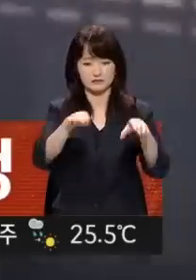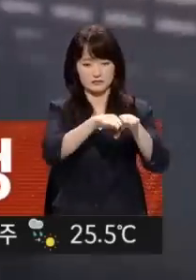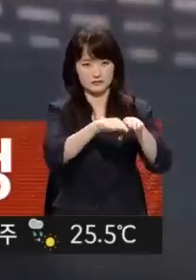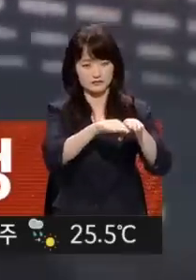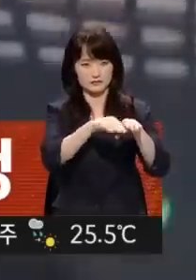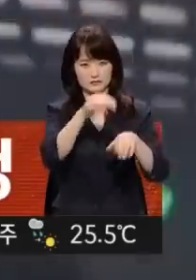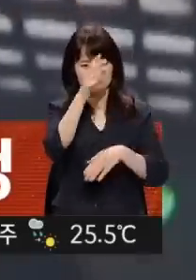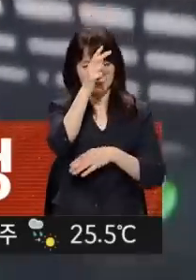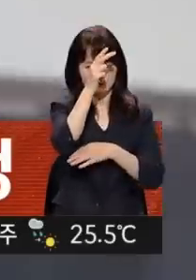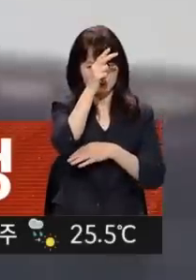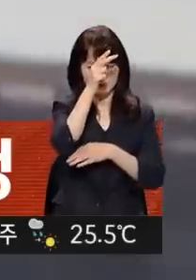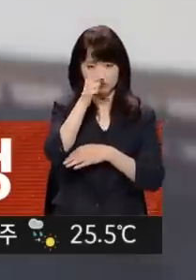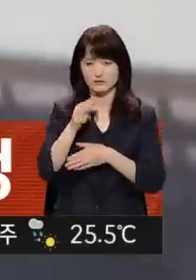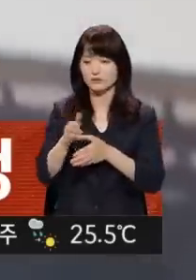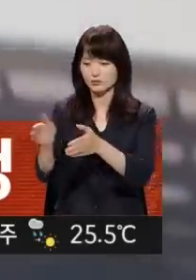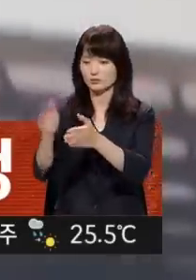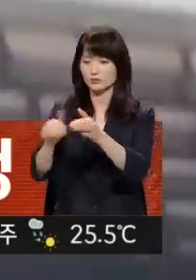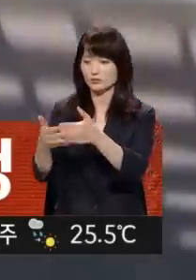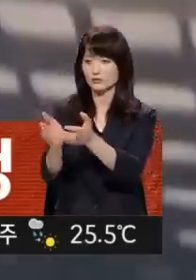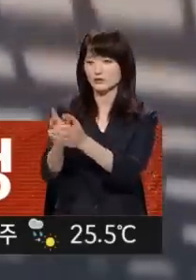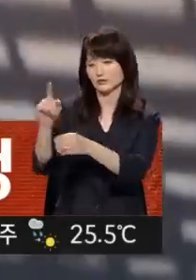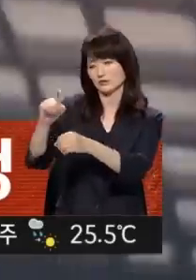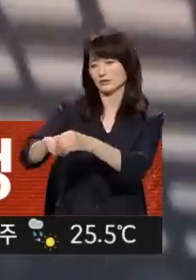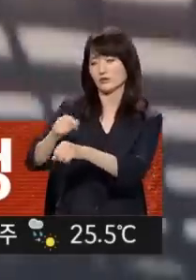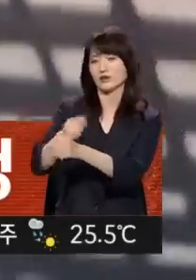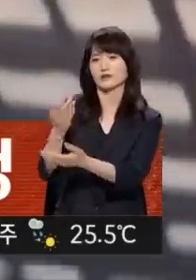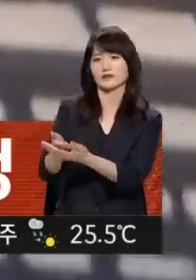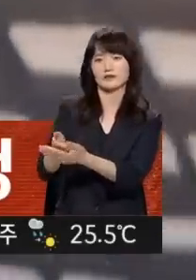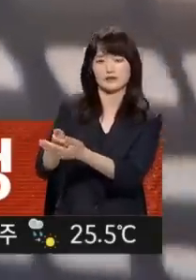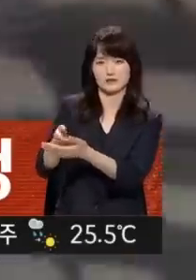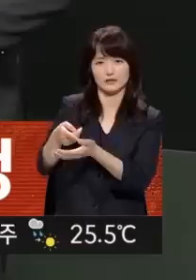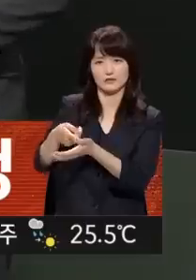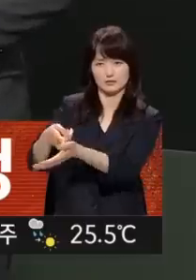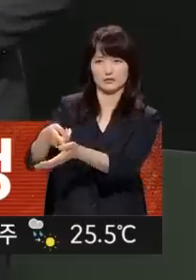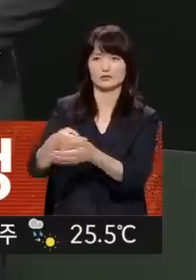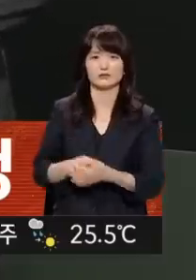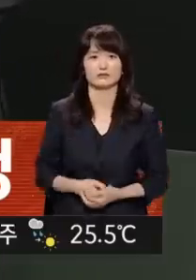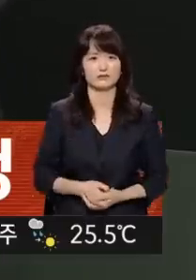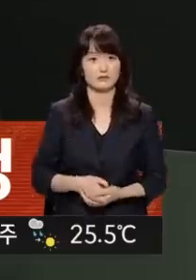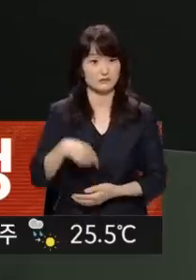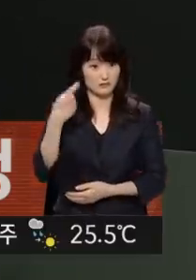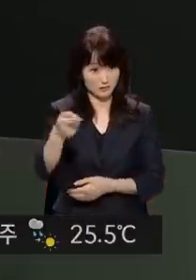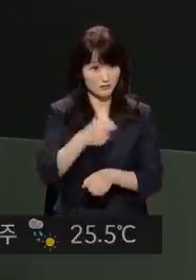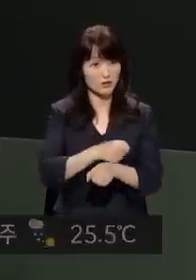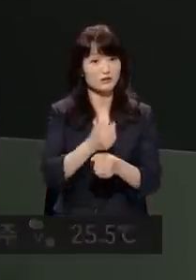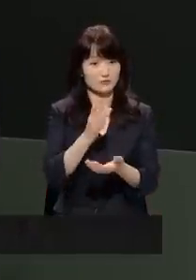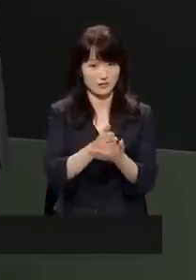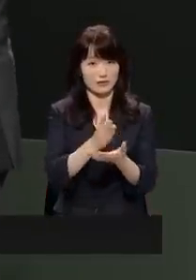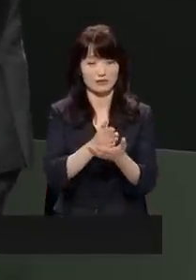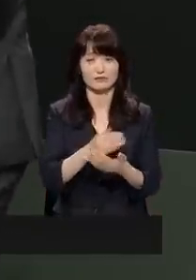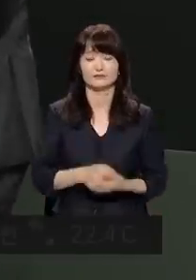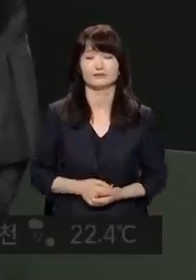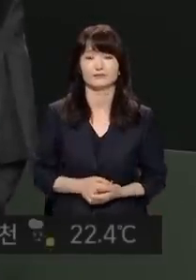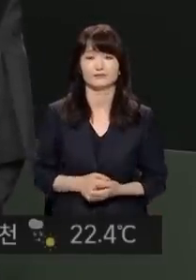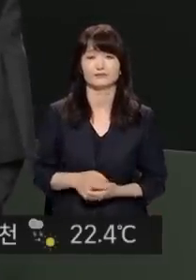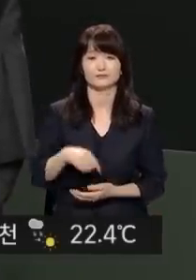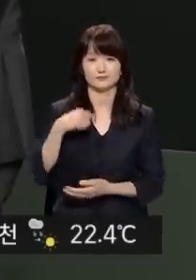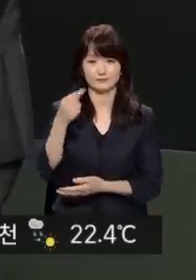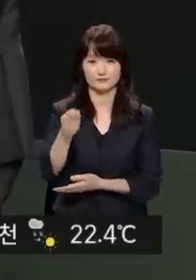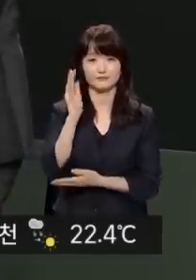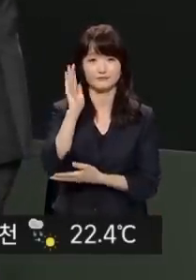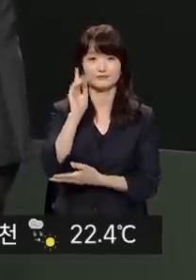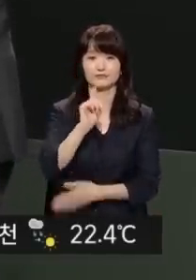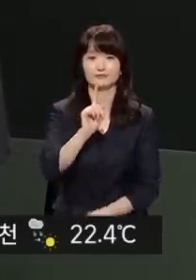측에서 도로공사에 잠금장치를 해달라고 요청을 했다고 합니다 다음부턴 너 그러지 마 진짜 알겠습니다 다음 사연 이어가죠